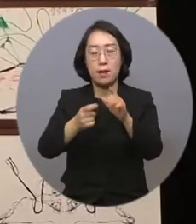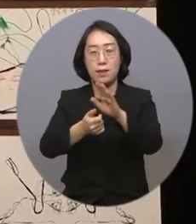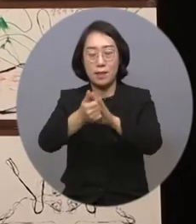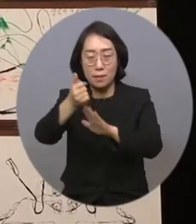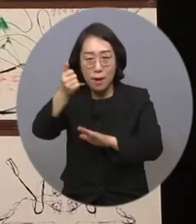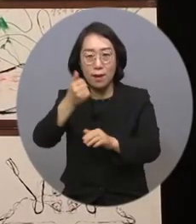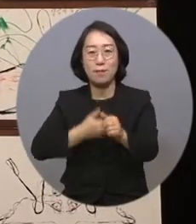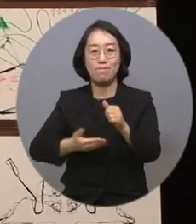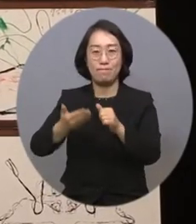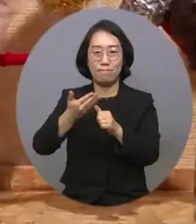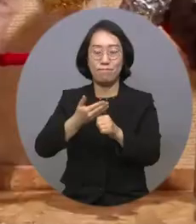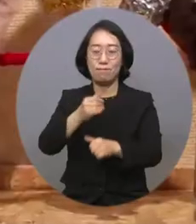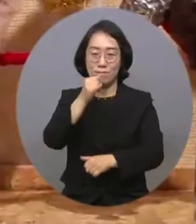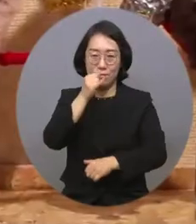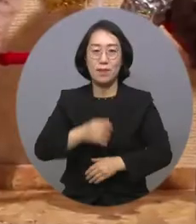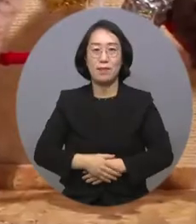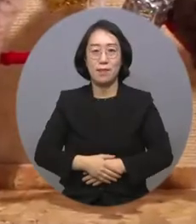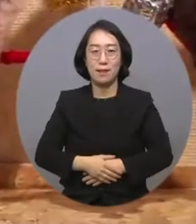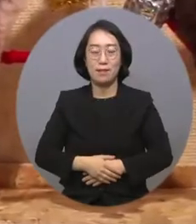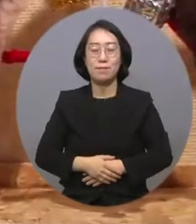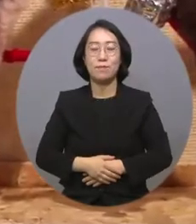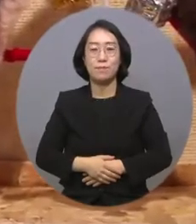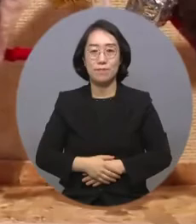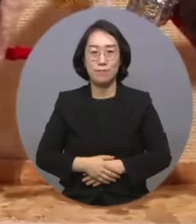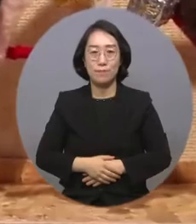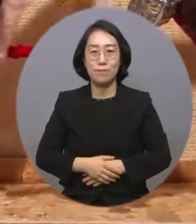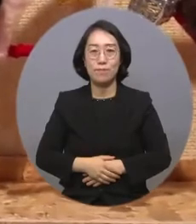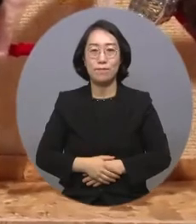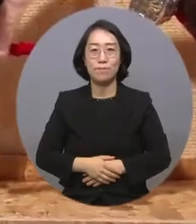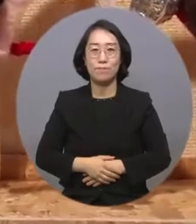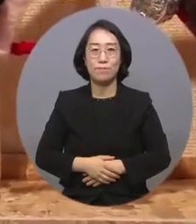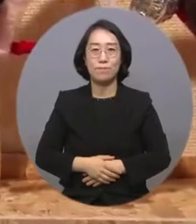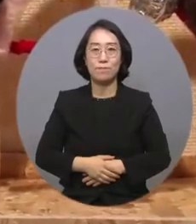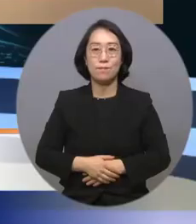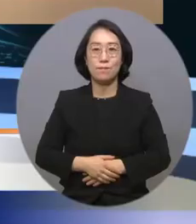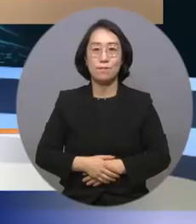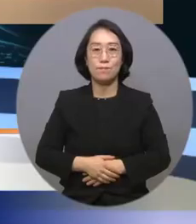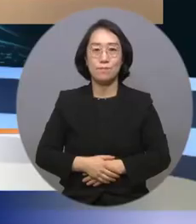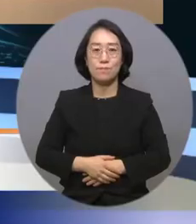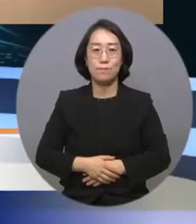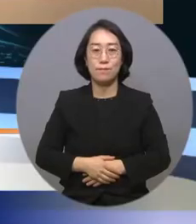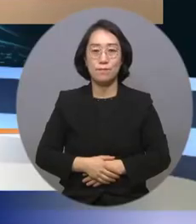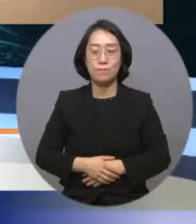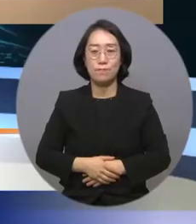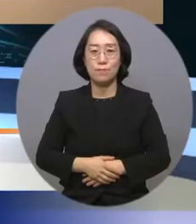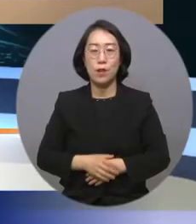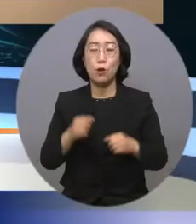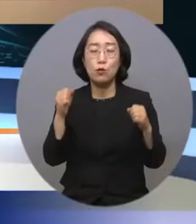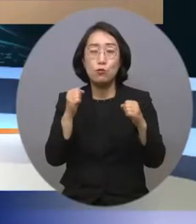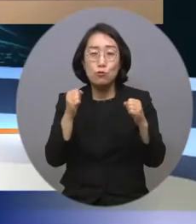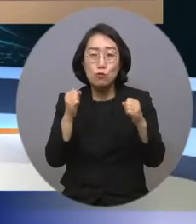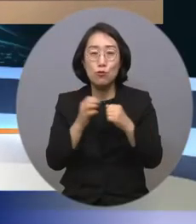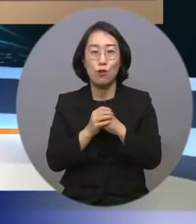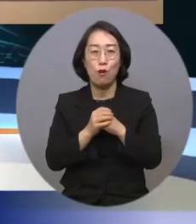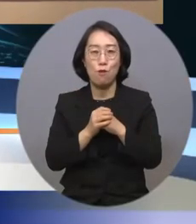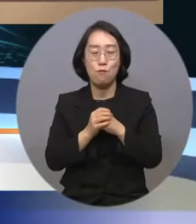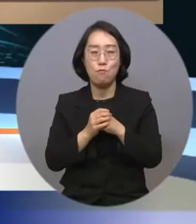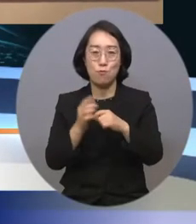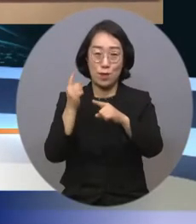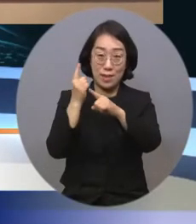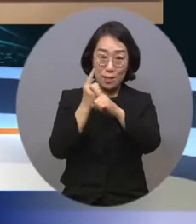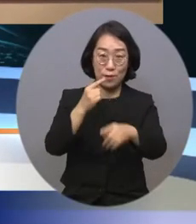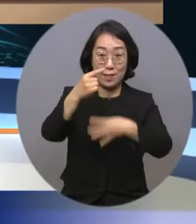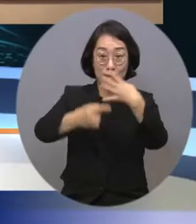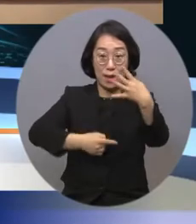희망을 전해주고 있습니다. 복지TV 뉴스 이영춘입니다. 추운 겨울도 이겨내고 사계절